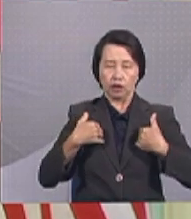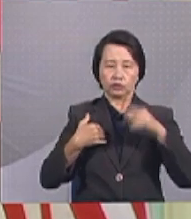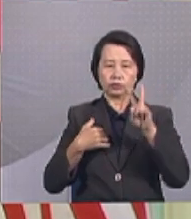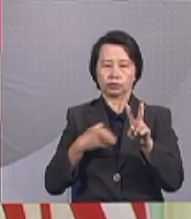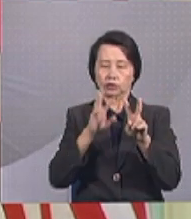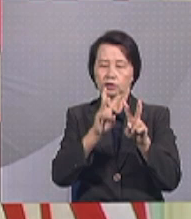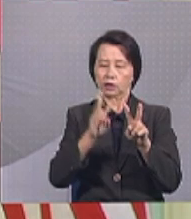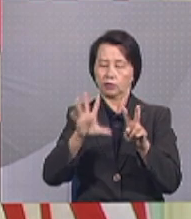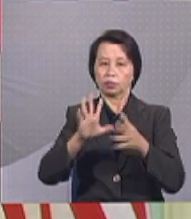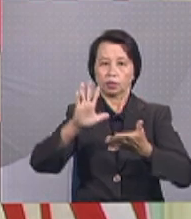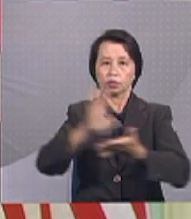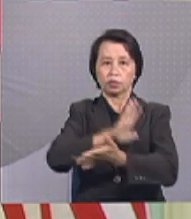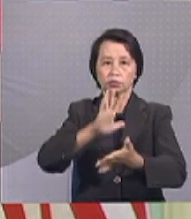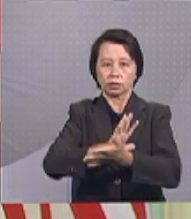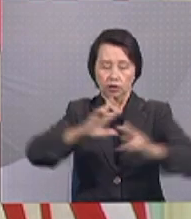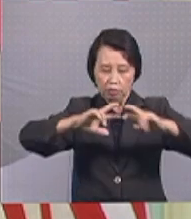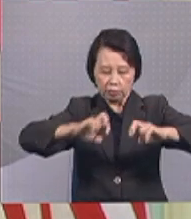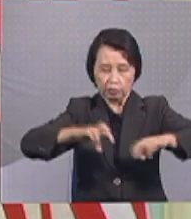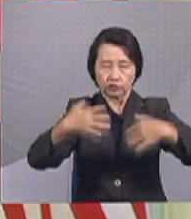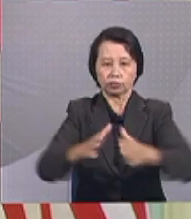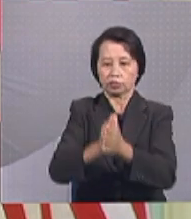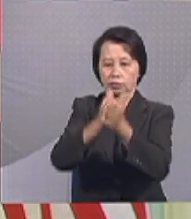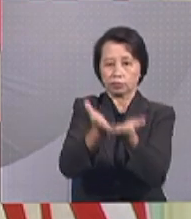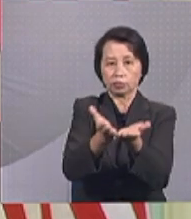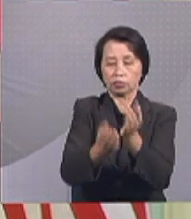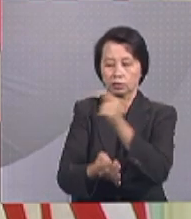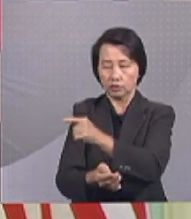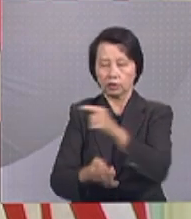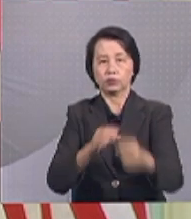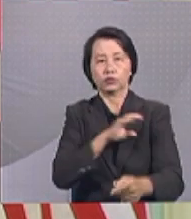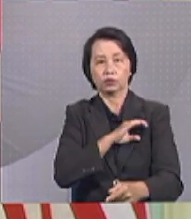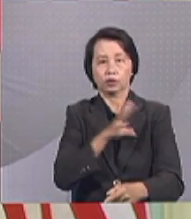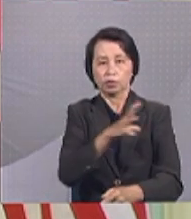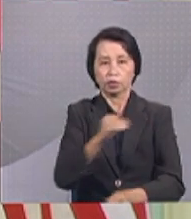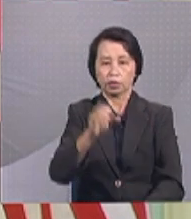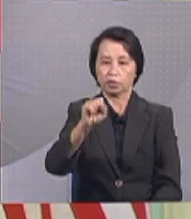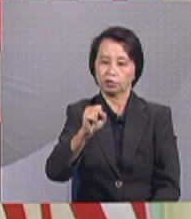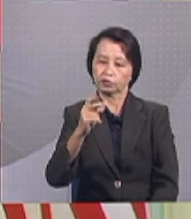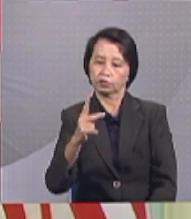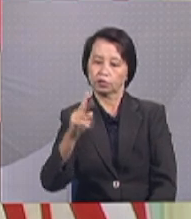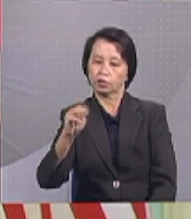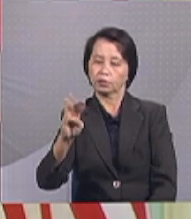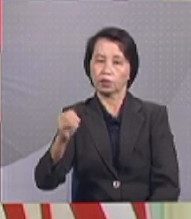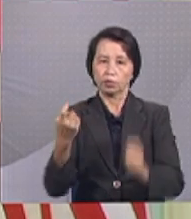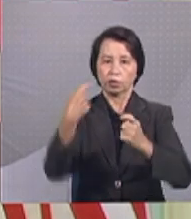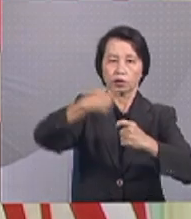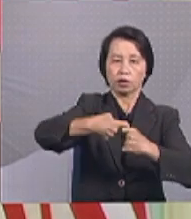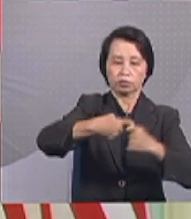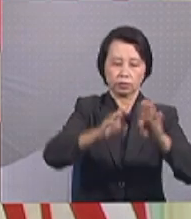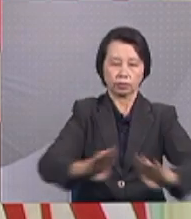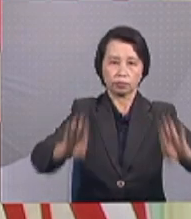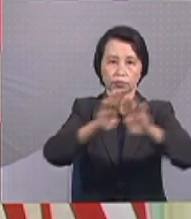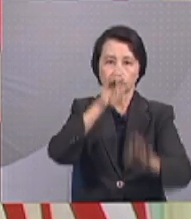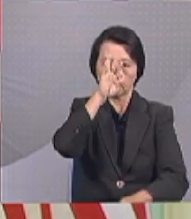265 kertas siasatan telah dibuka oleh PDRM dan SKMM berkaitan berita